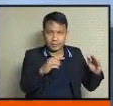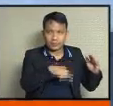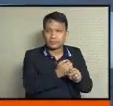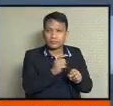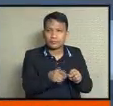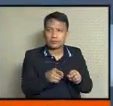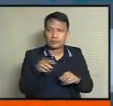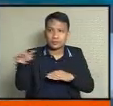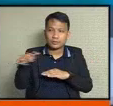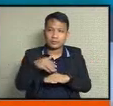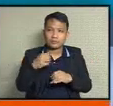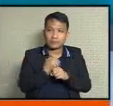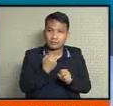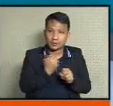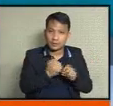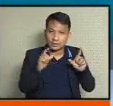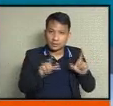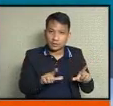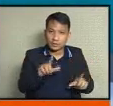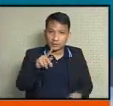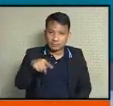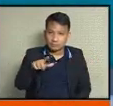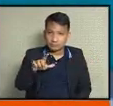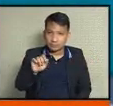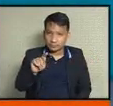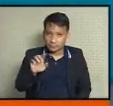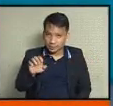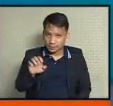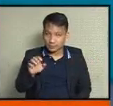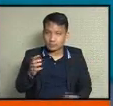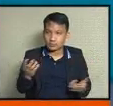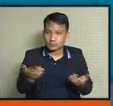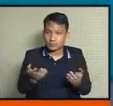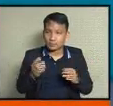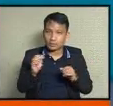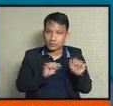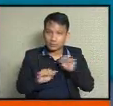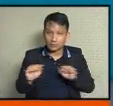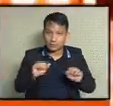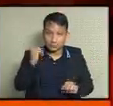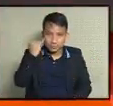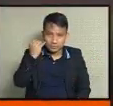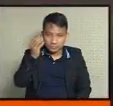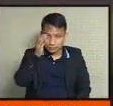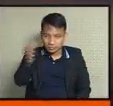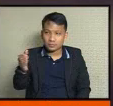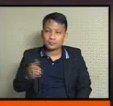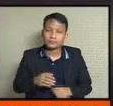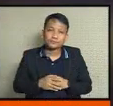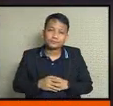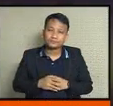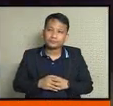ginagawa o manong pagawaan ng laki. Umaaksyon si JC Cosico.